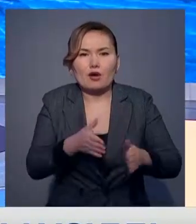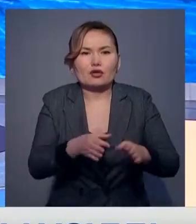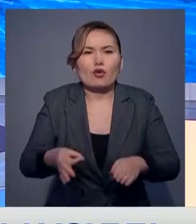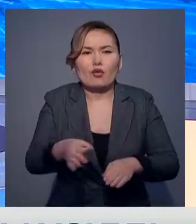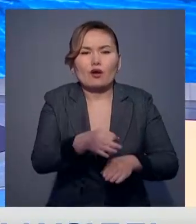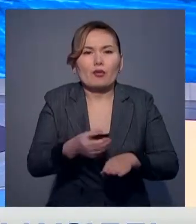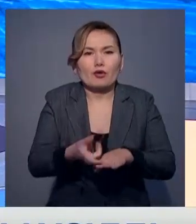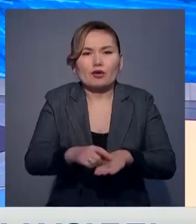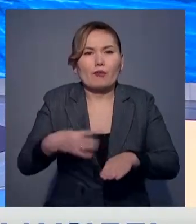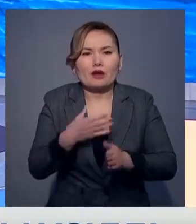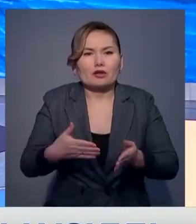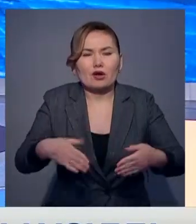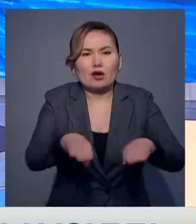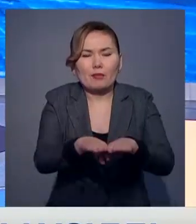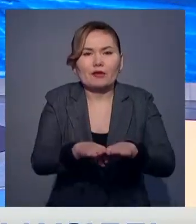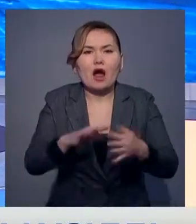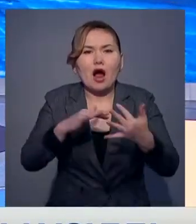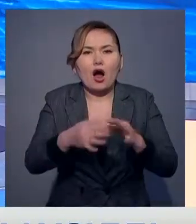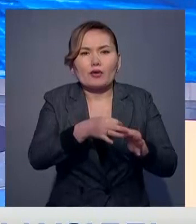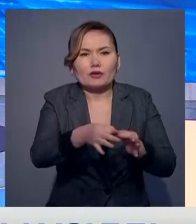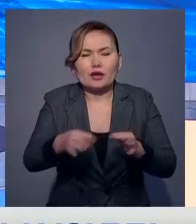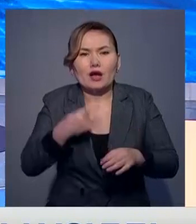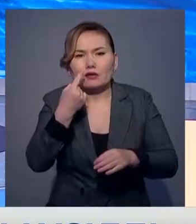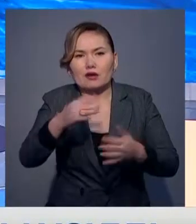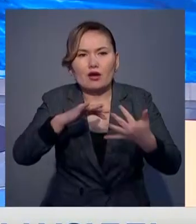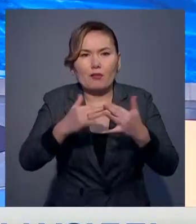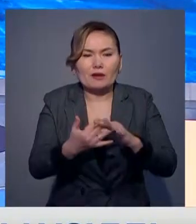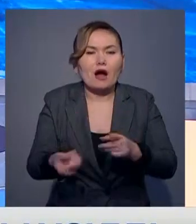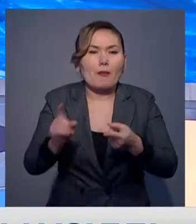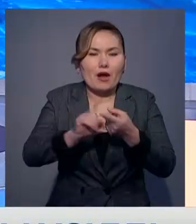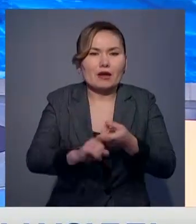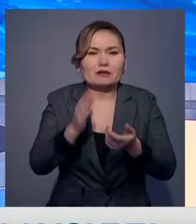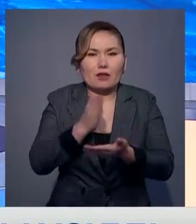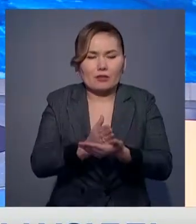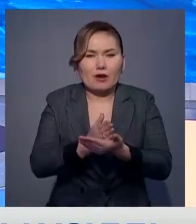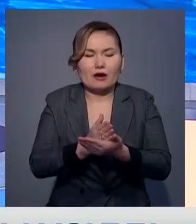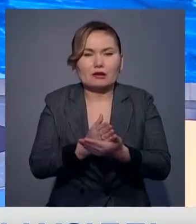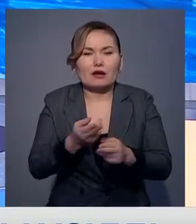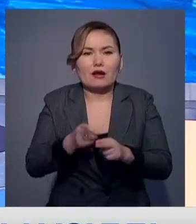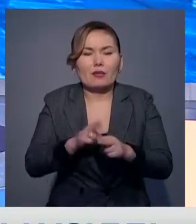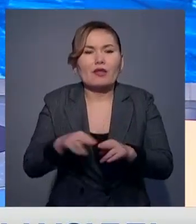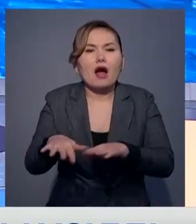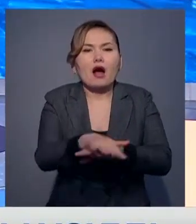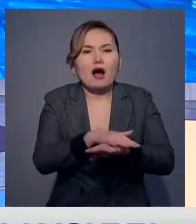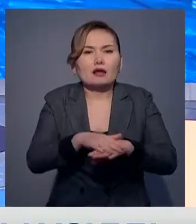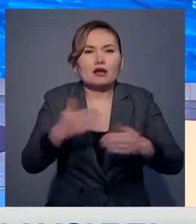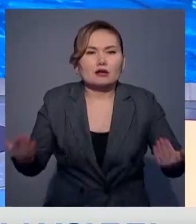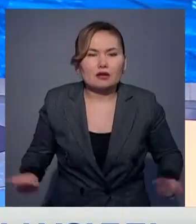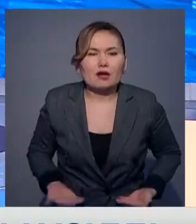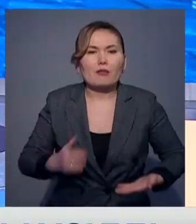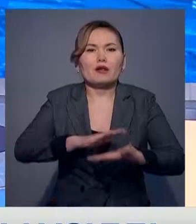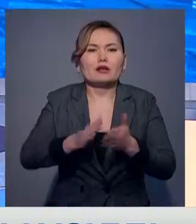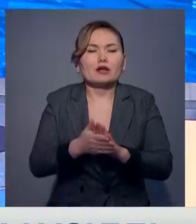маңыздағы жолдарды жабылыпты, жергілікті ауыл аймақтармен, Шалғай елді мекендермен байланыс бар ма? Ол жақтағы халықтың жағдайын біліп отырсыздар